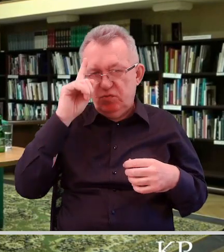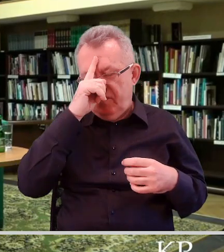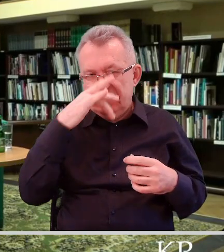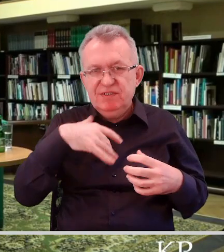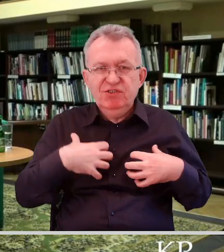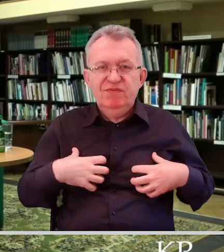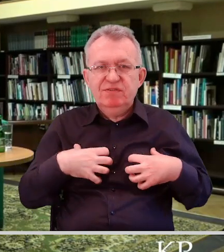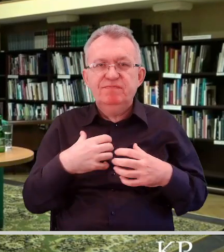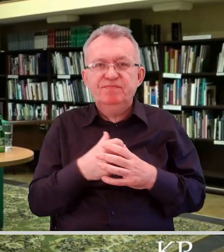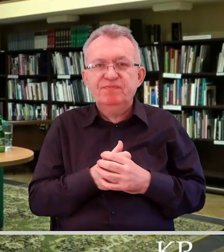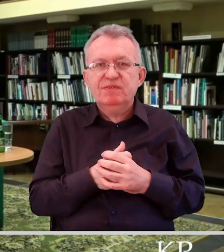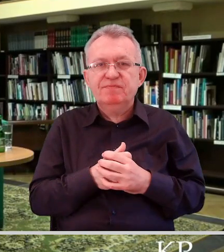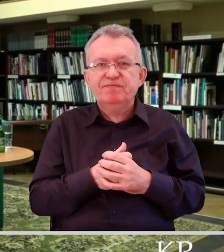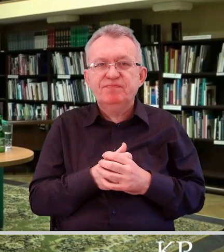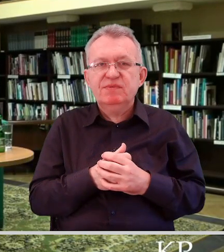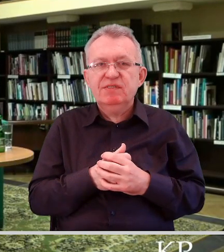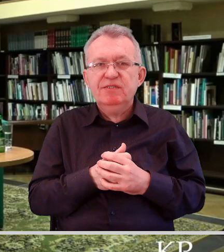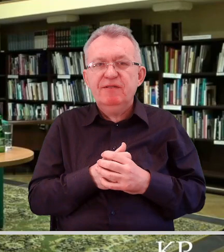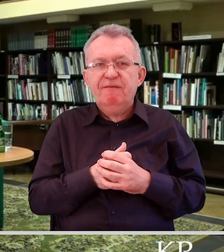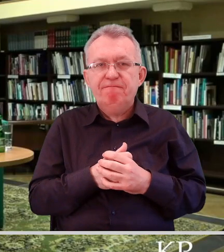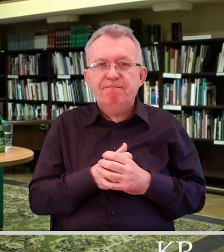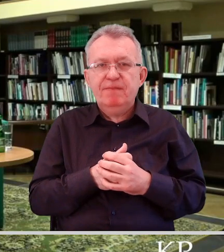Czyli, o, straciłam głos? A nie, mam go cały czas.